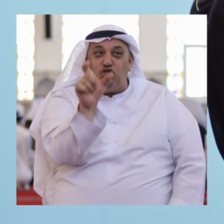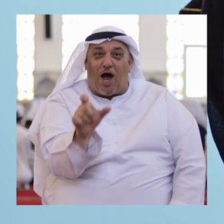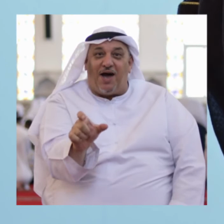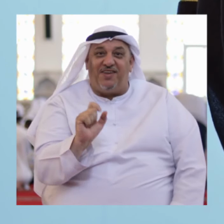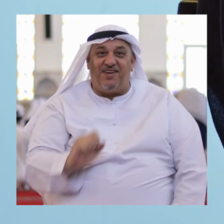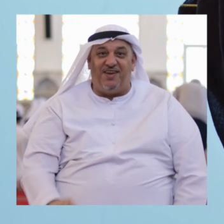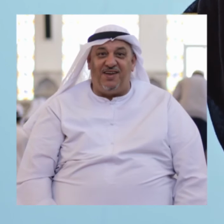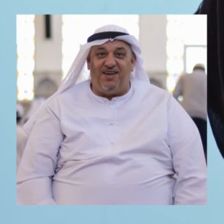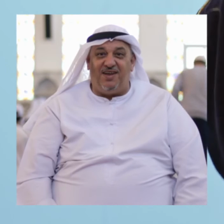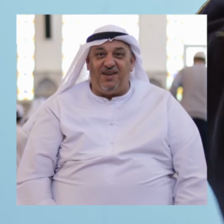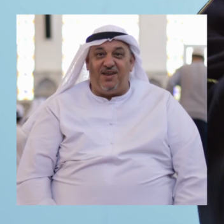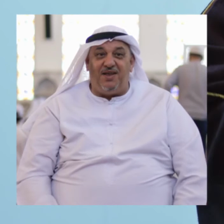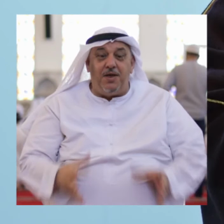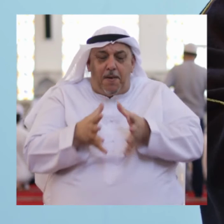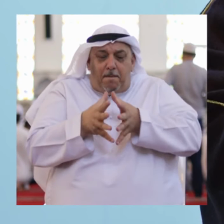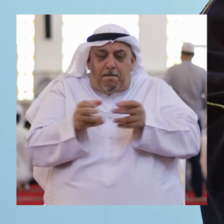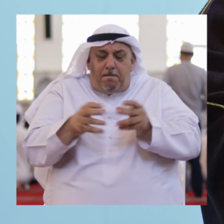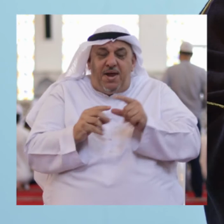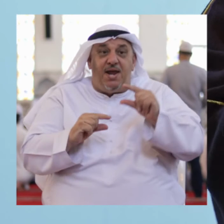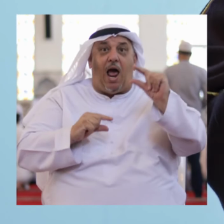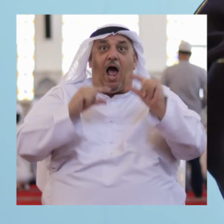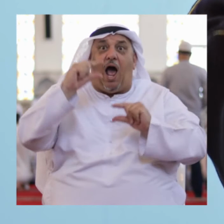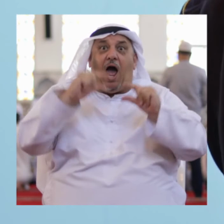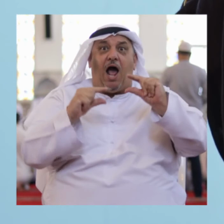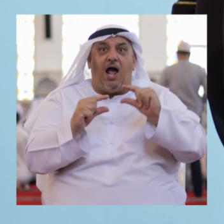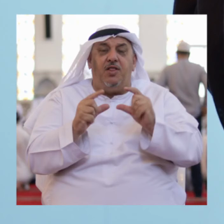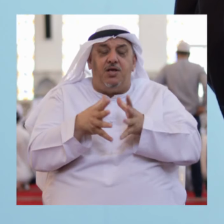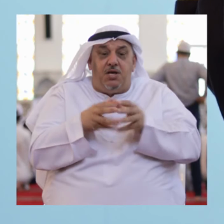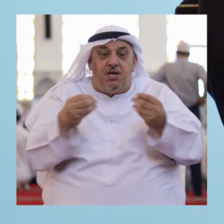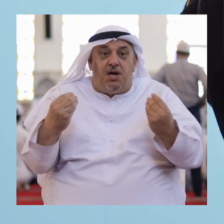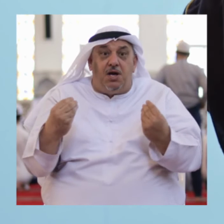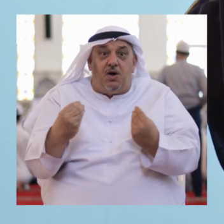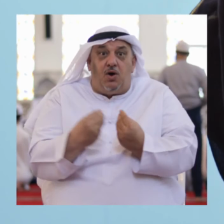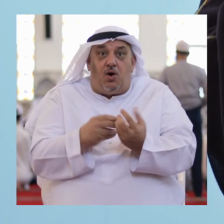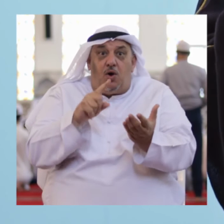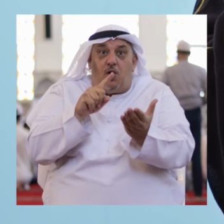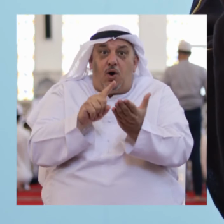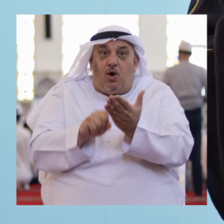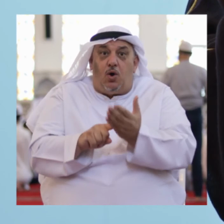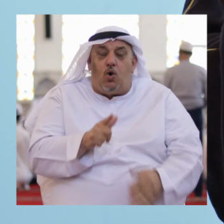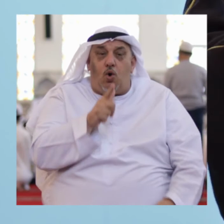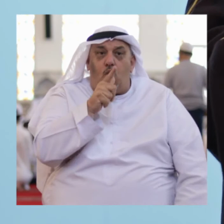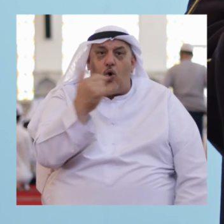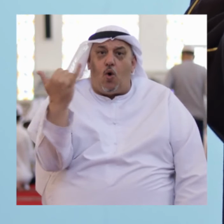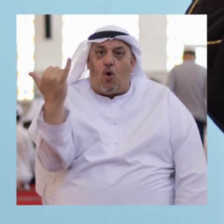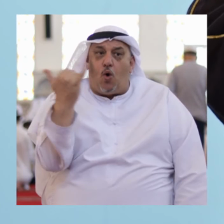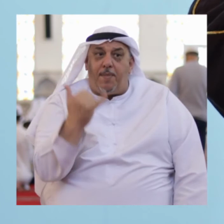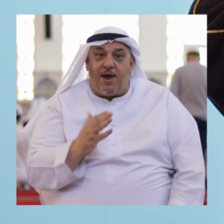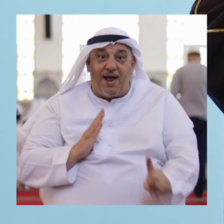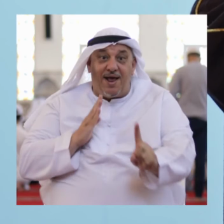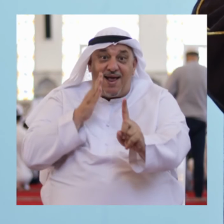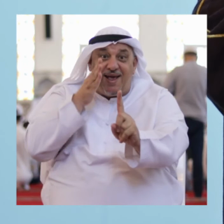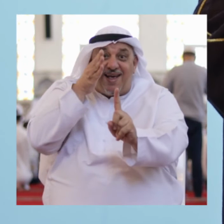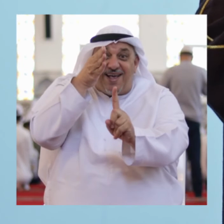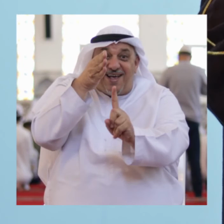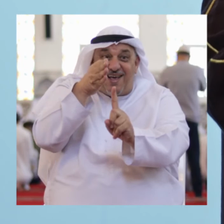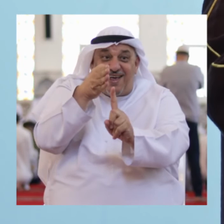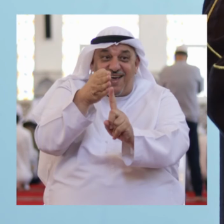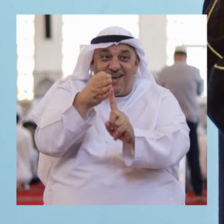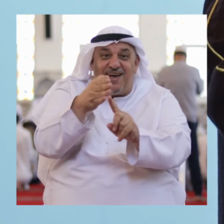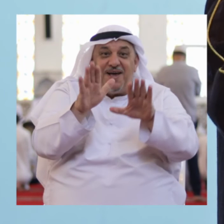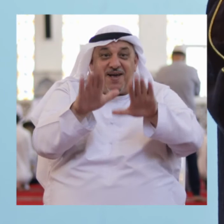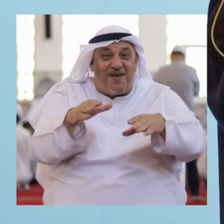ومعنى الحديث اي لو زرته لوجدت